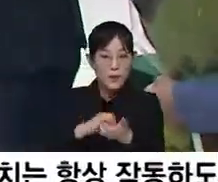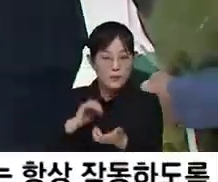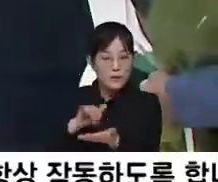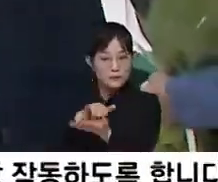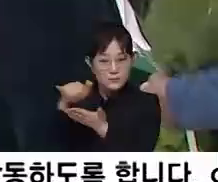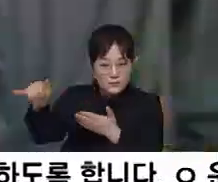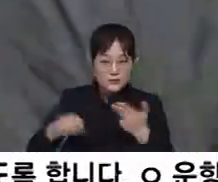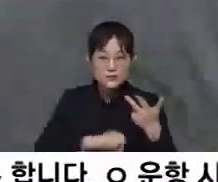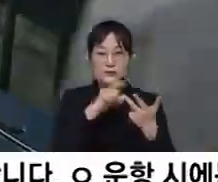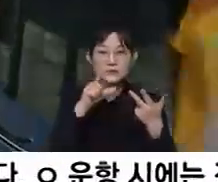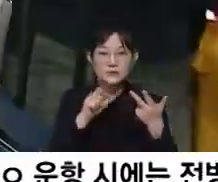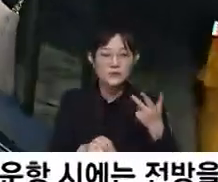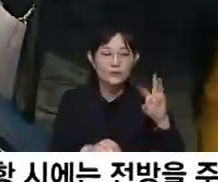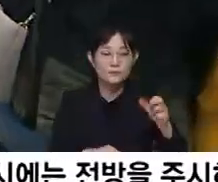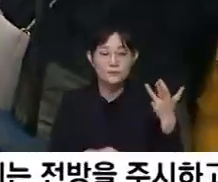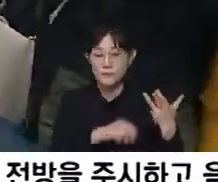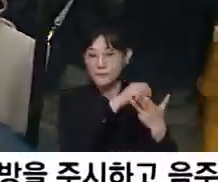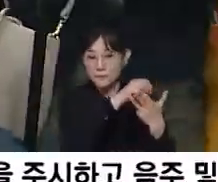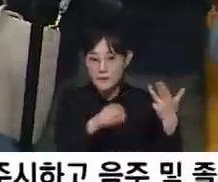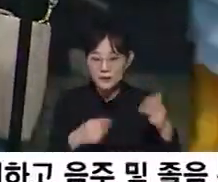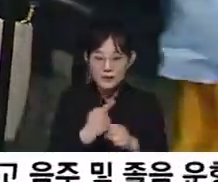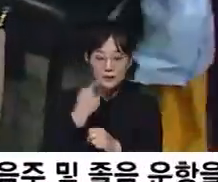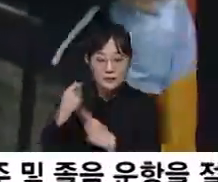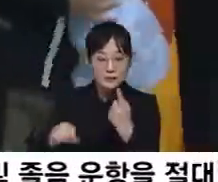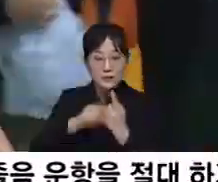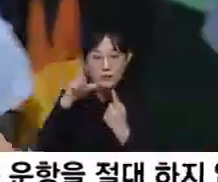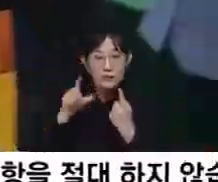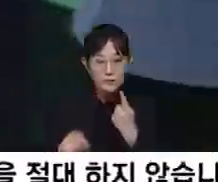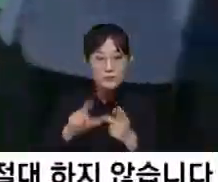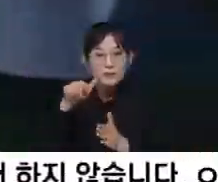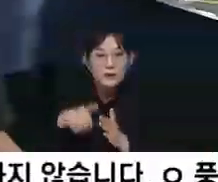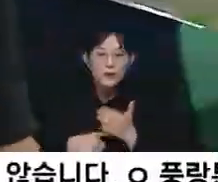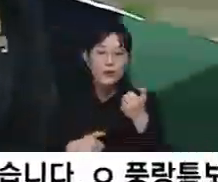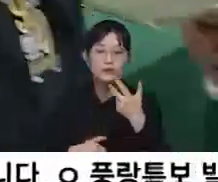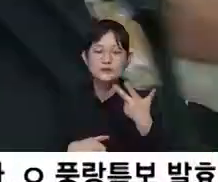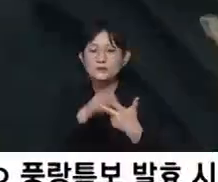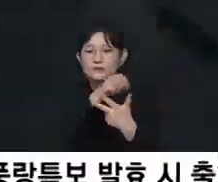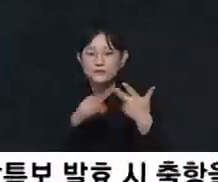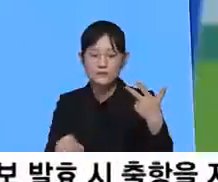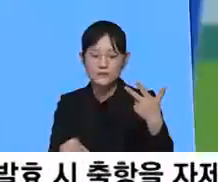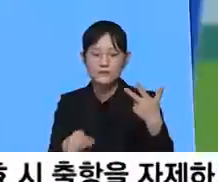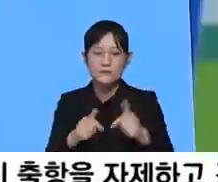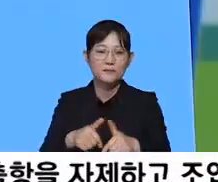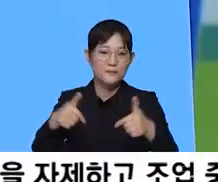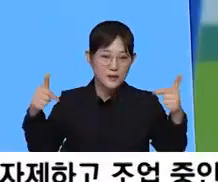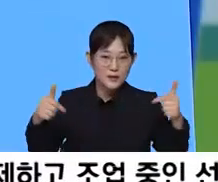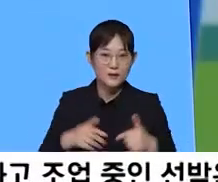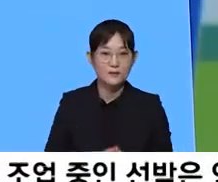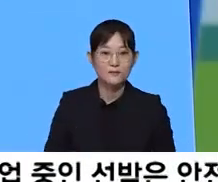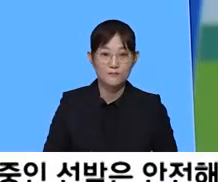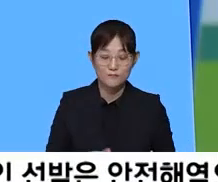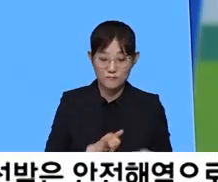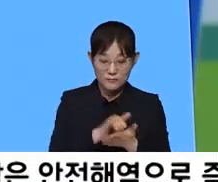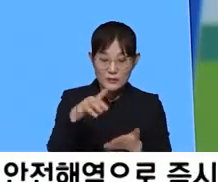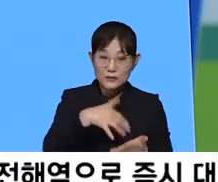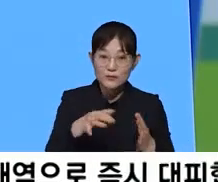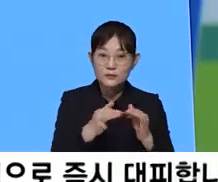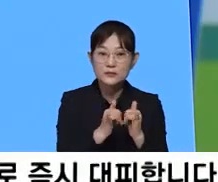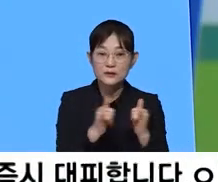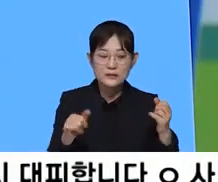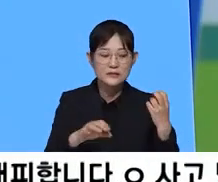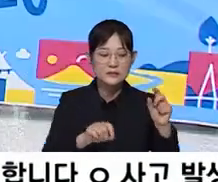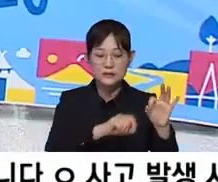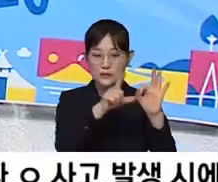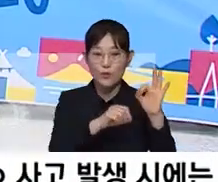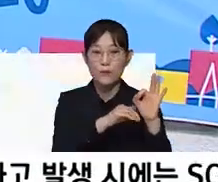지난 7월 38%에서 내년 1월엔 57%로 늘어나게 됩니다. 공항 이용객은 10월 말